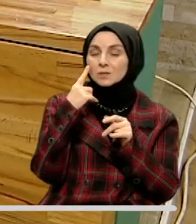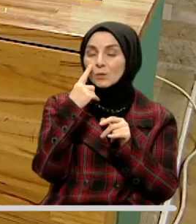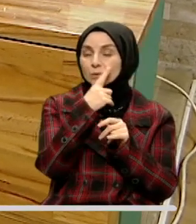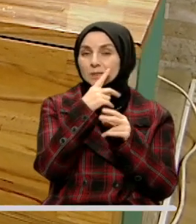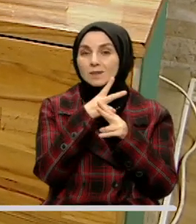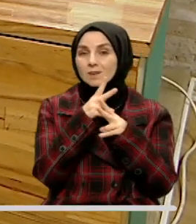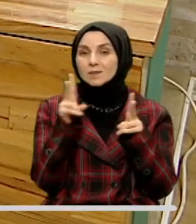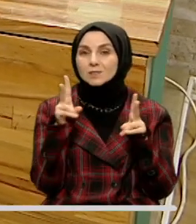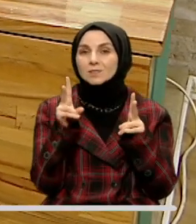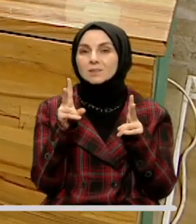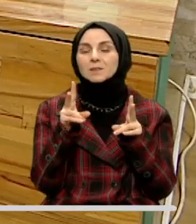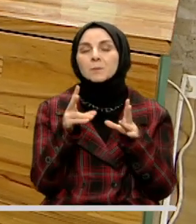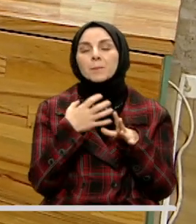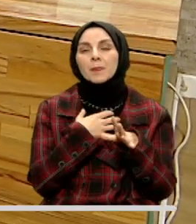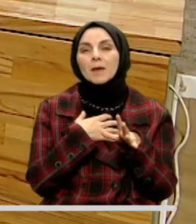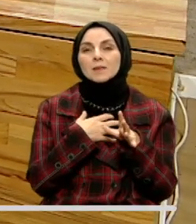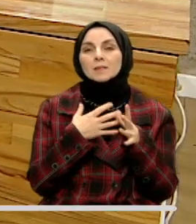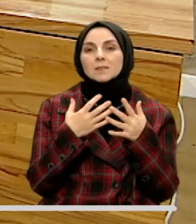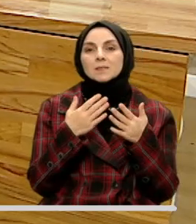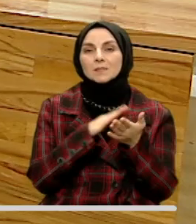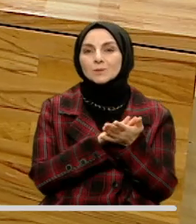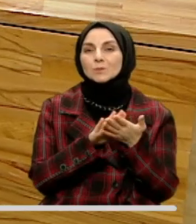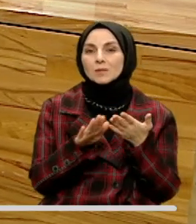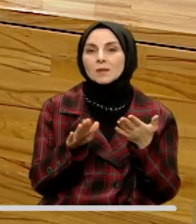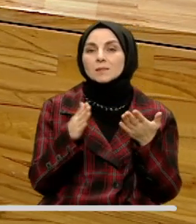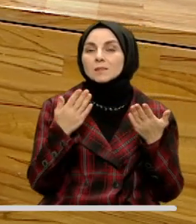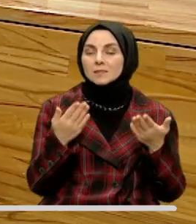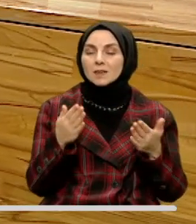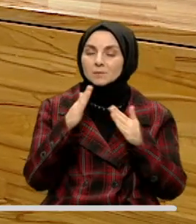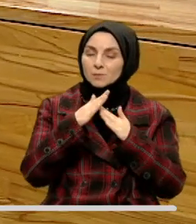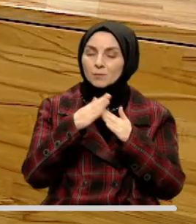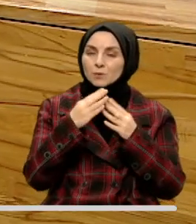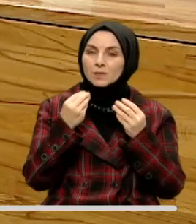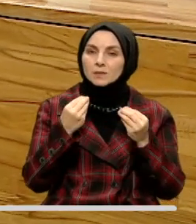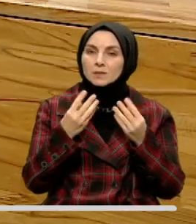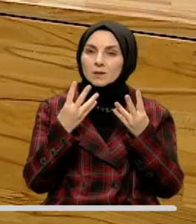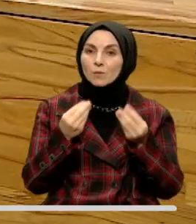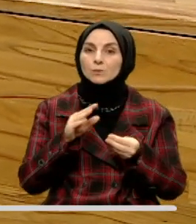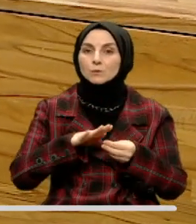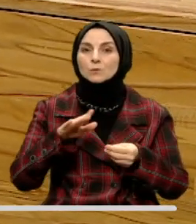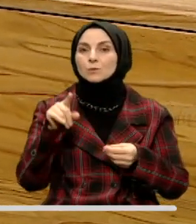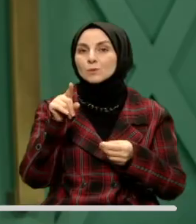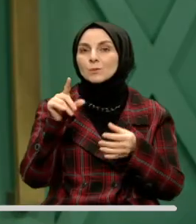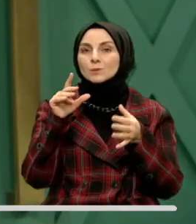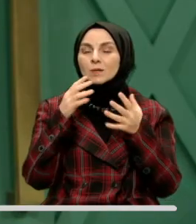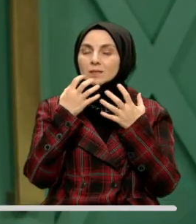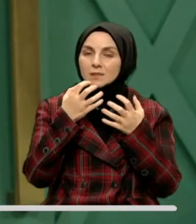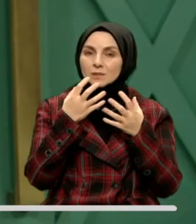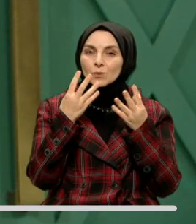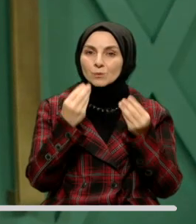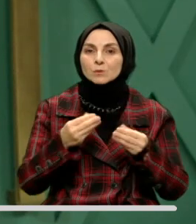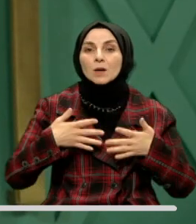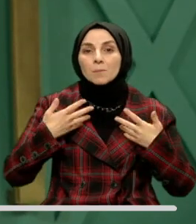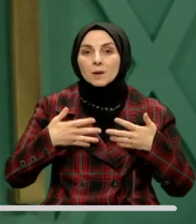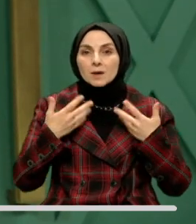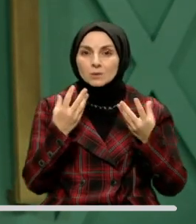gibi bakmaya başladı. Öyle yani çocuğun hem ondan eğleneceği, hem merak uyandıracağı, hem de kendisi